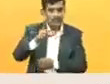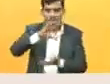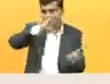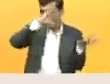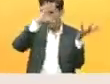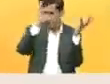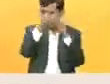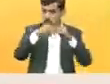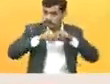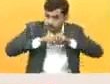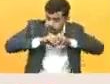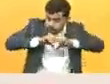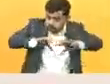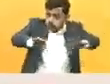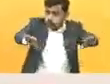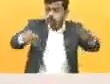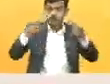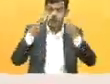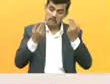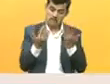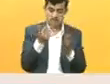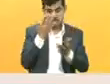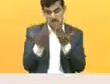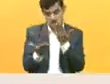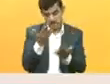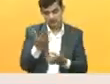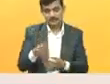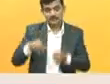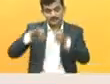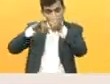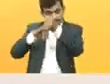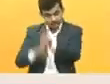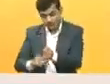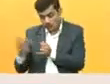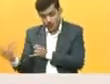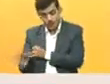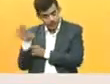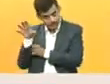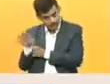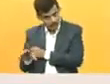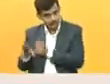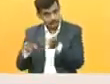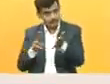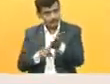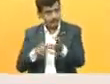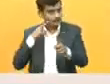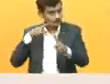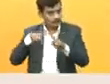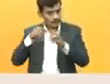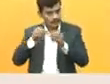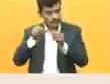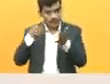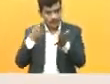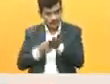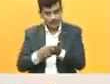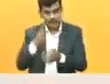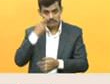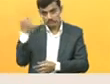है और इसमें सबसे बड़ा योगदान अंडमान और निकोबार के महिला सेल्फ हेल्प ग्रुप का